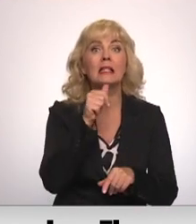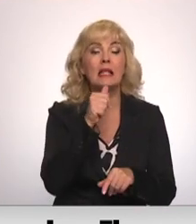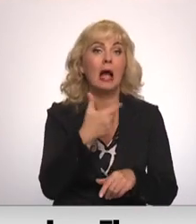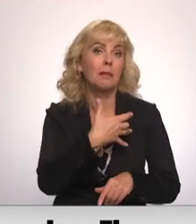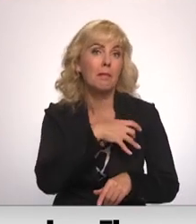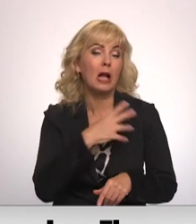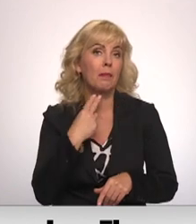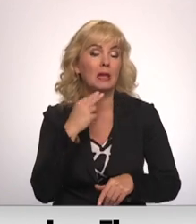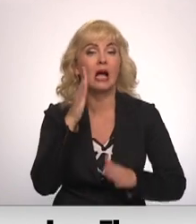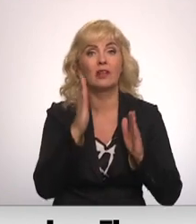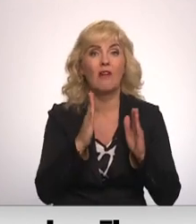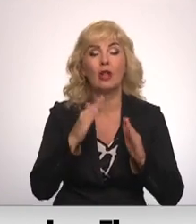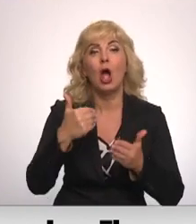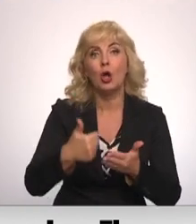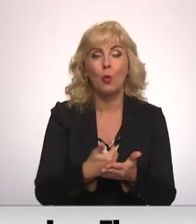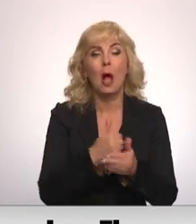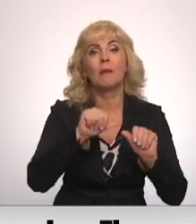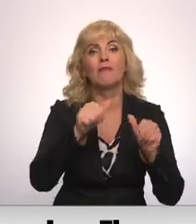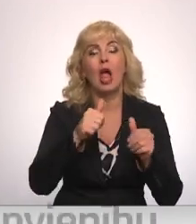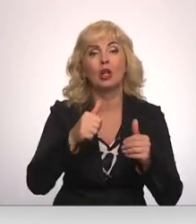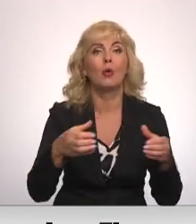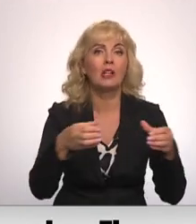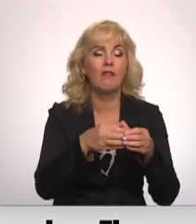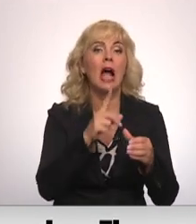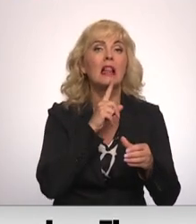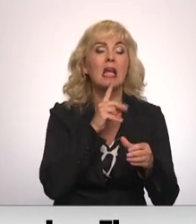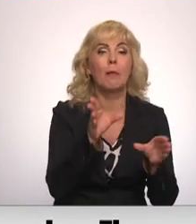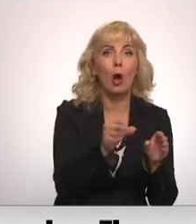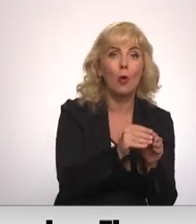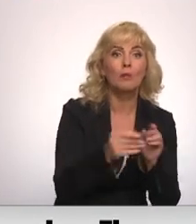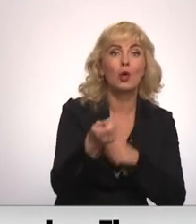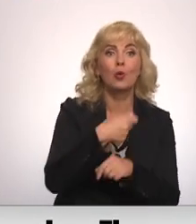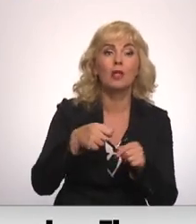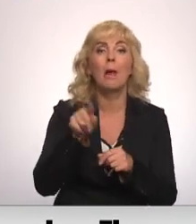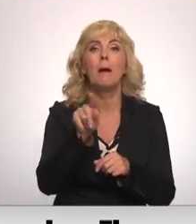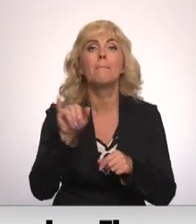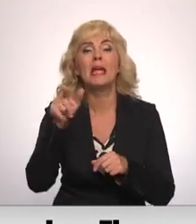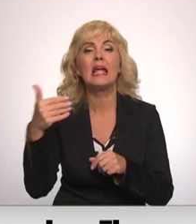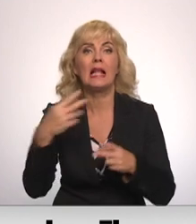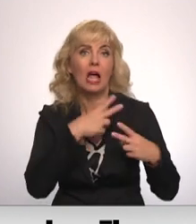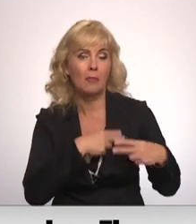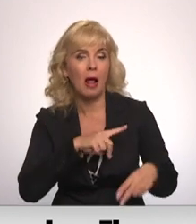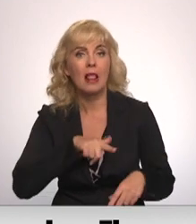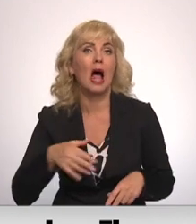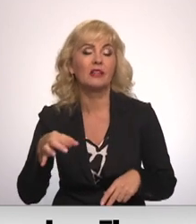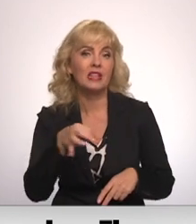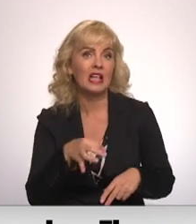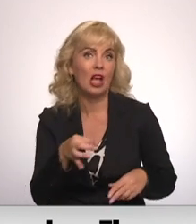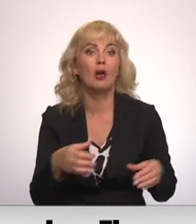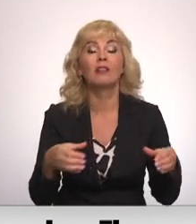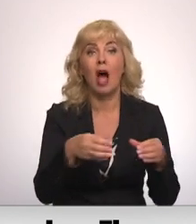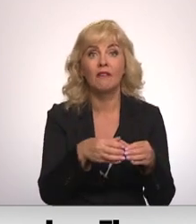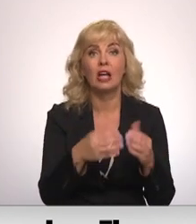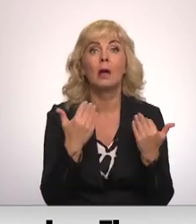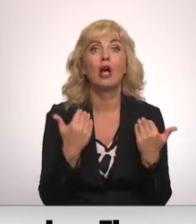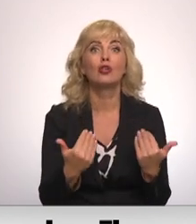biedra balsu vairākumu nolēma veidot jaunu apvienību ar Liepājas partiju, uzņēmēju Ulda Pīlēna biedrību un Latvijas reģionu apvienību.